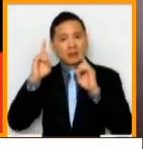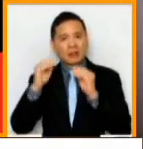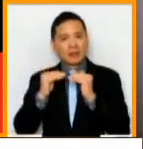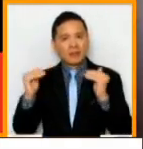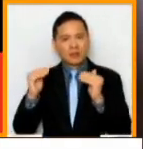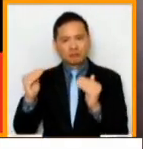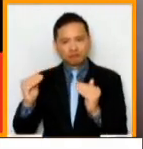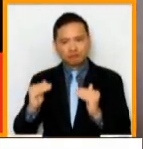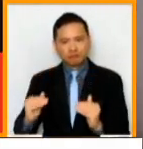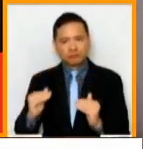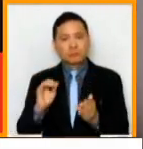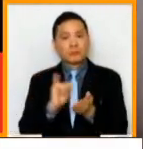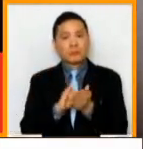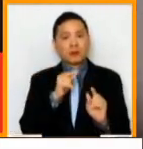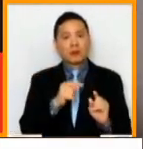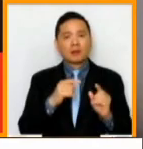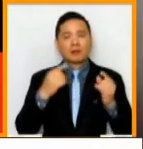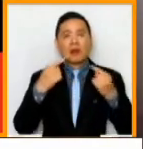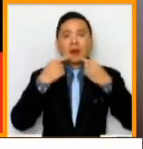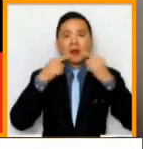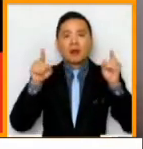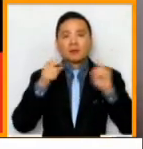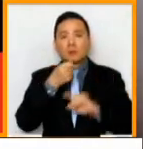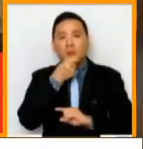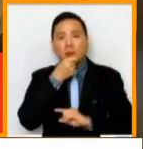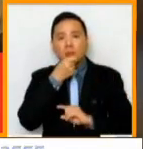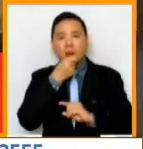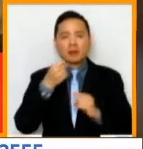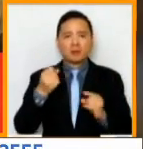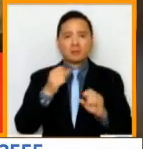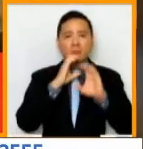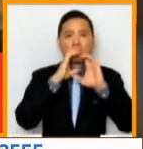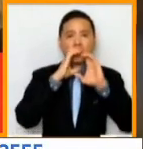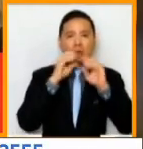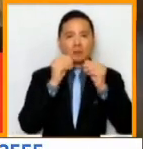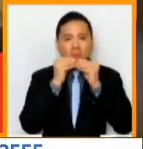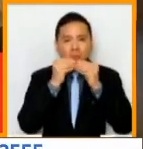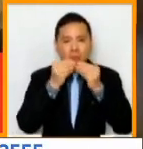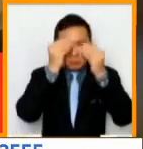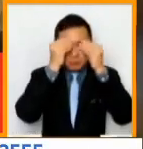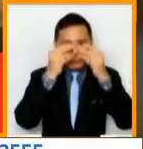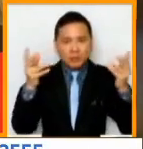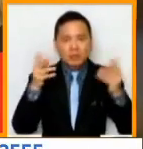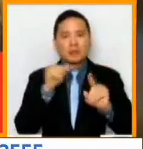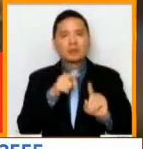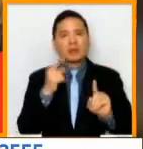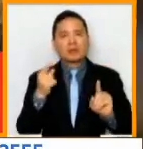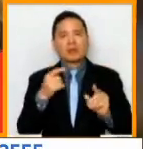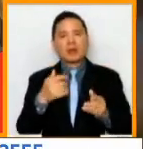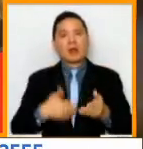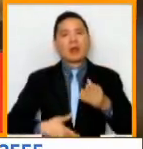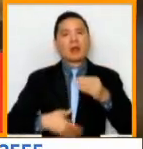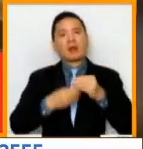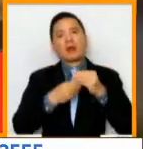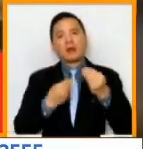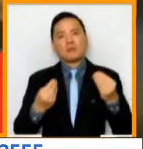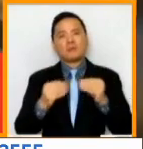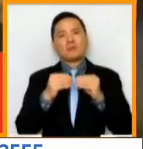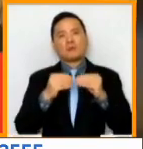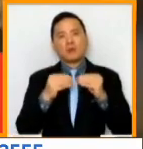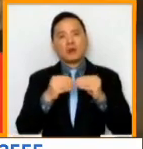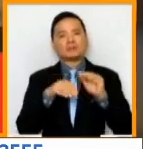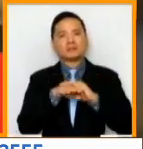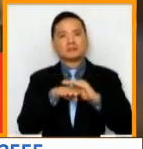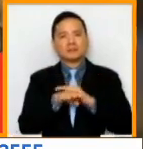Trompa Aralan talaga, it answered the gap. May alitap-tap at mayroon ding gagampak. Mula storytelling tuwing